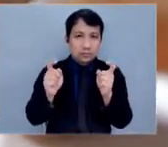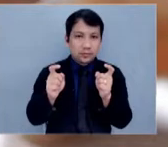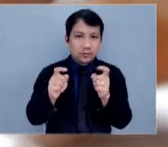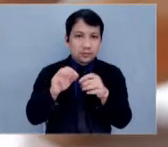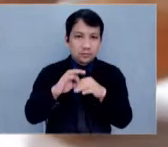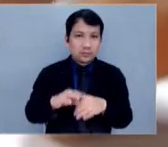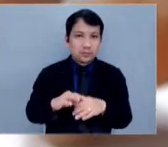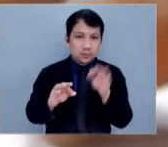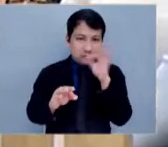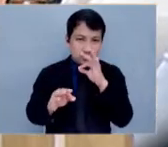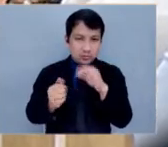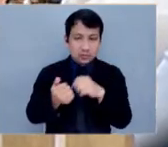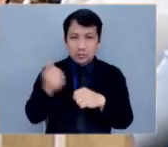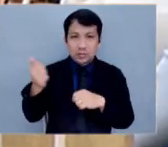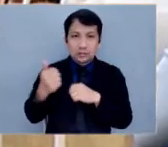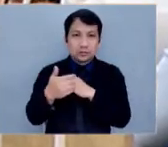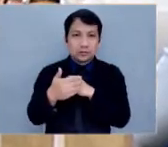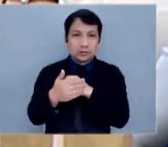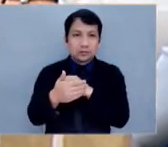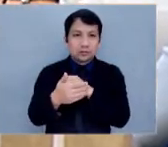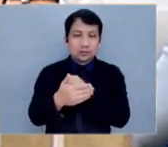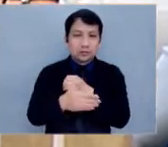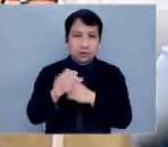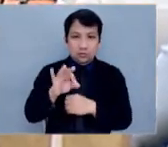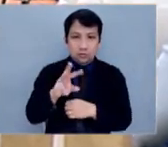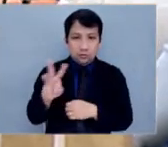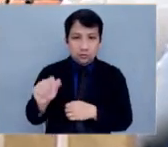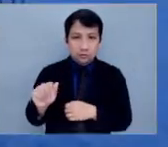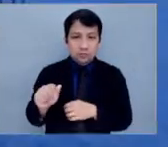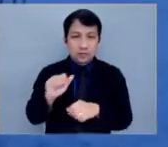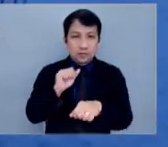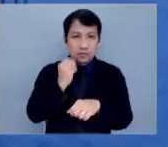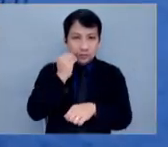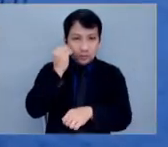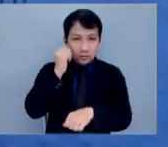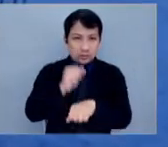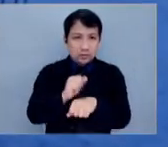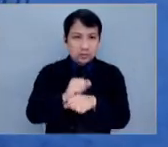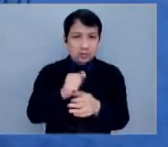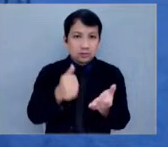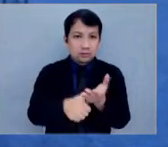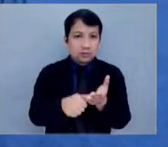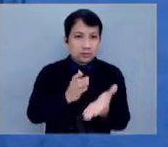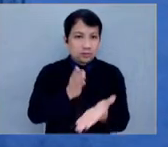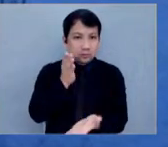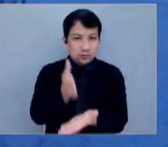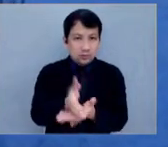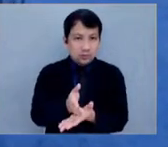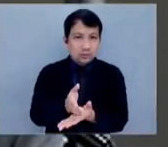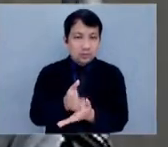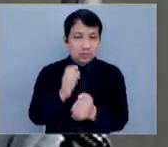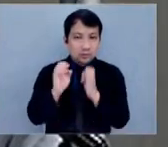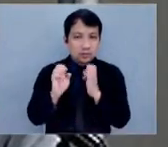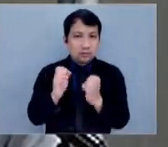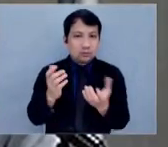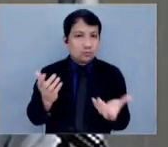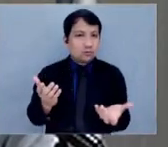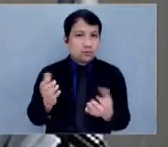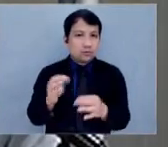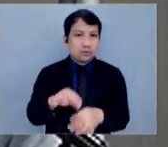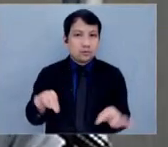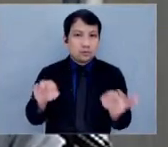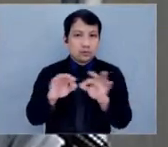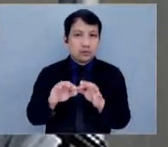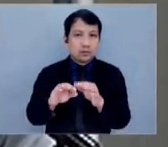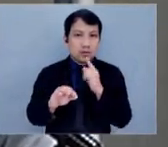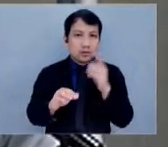abroad para kahit sa bahay o opisina, makaboto sila nang hindi pumupunta sa mga embahada o konsulada. Kaya sa presentation